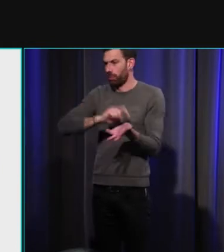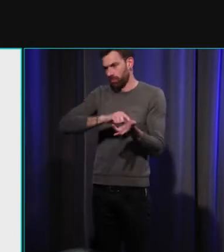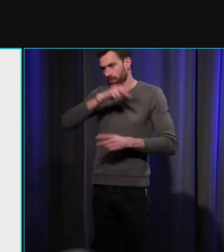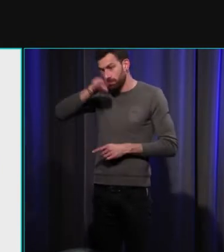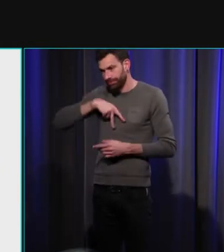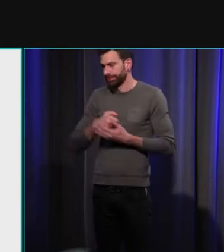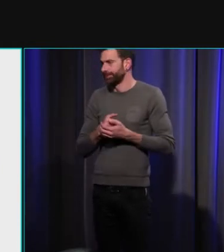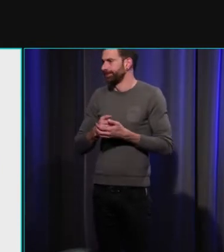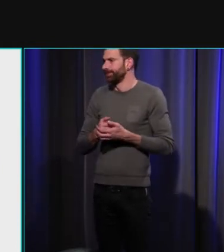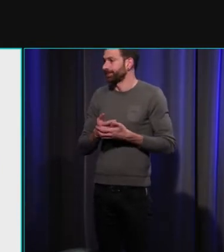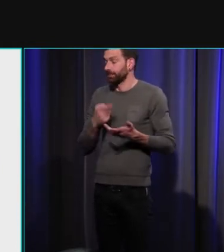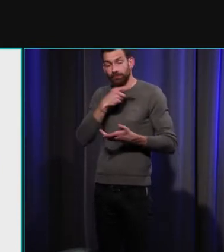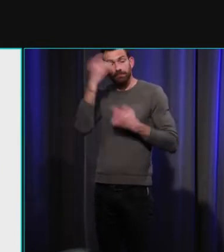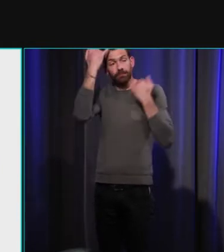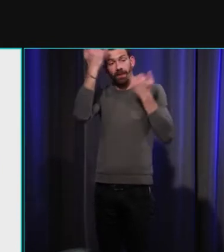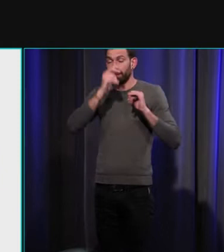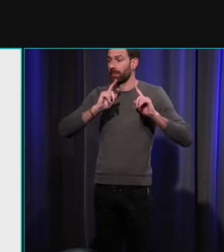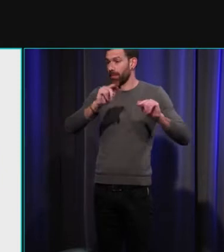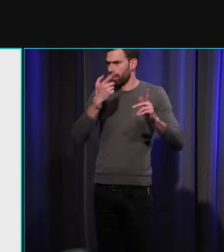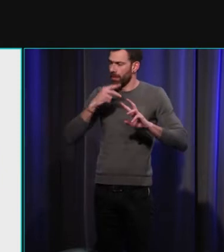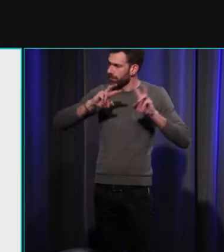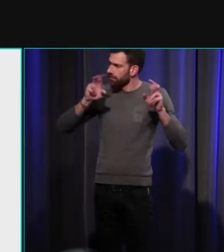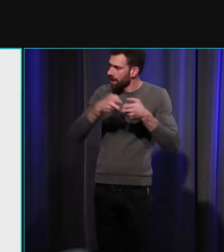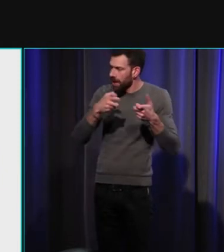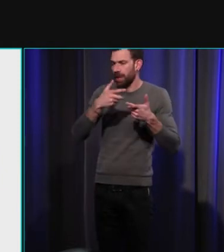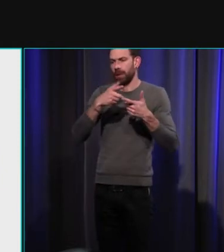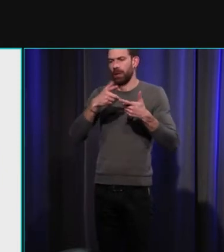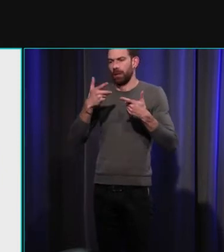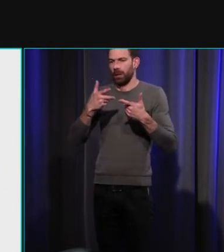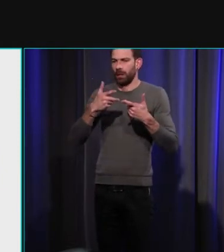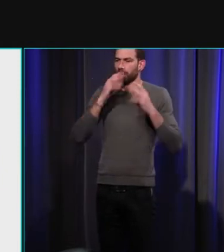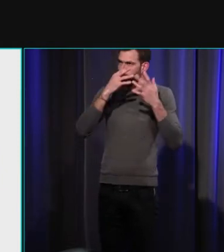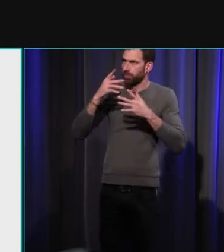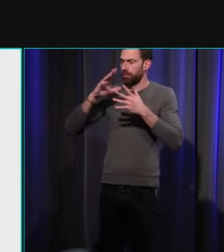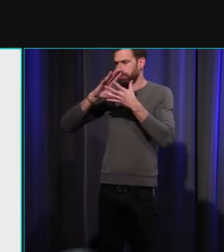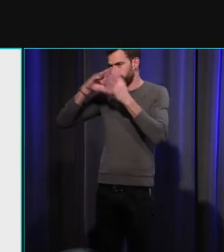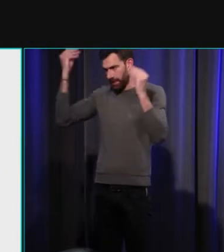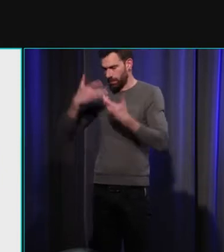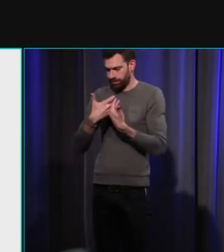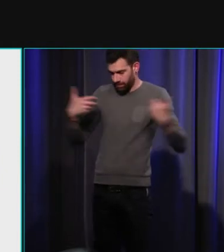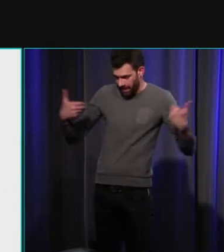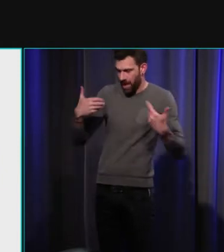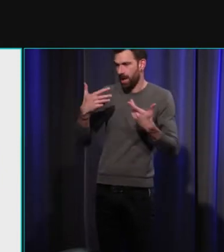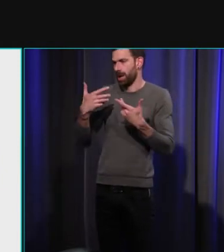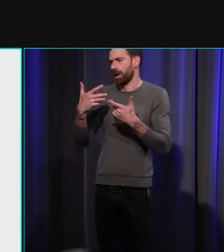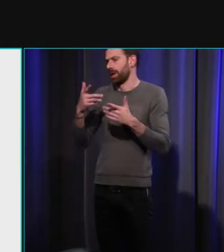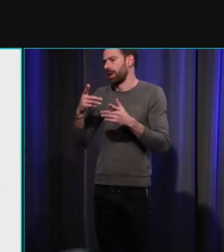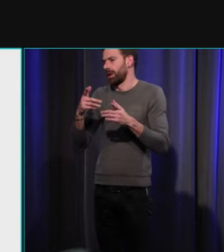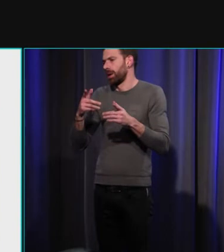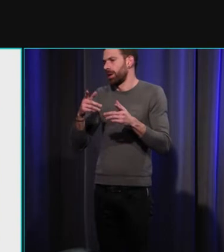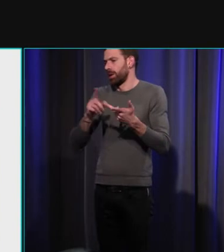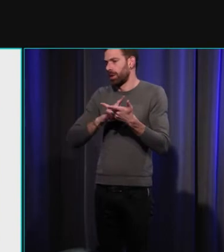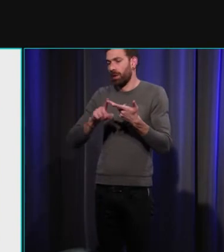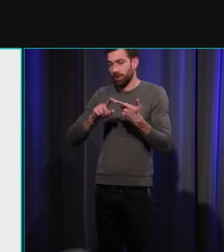toutes ces idées pacifistes de séparation du temporel et du spirituel de la prépondérance de la